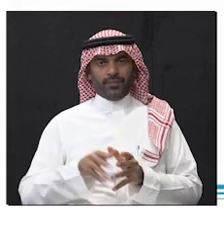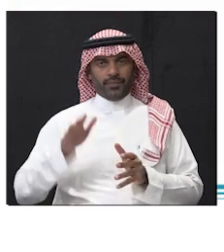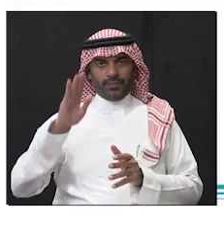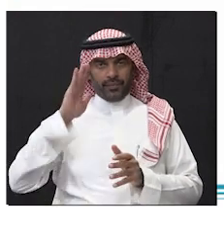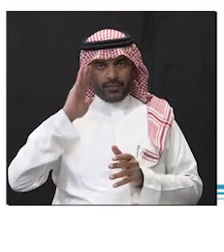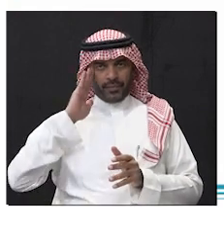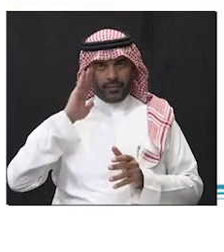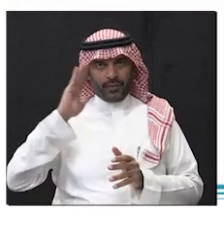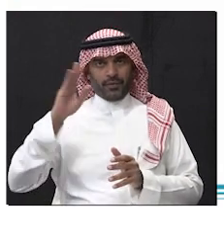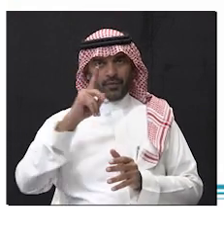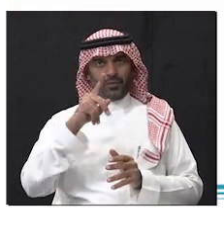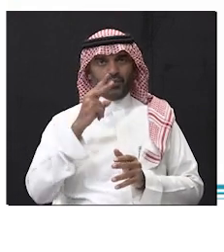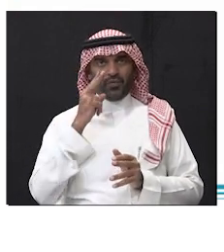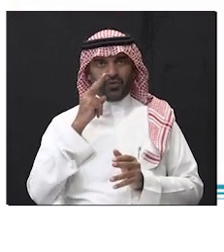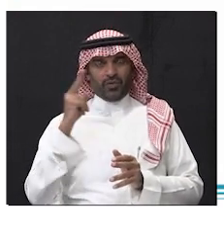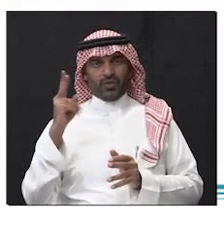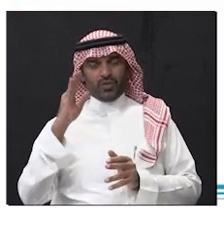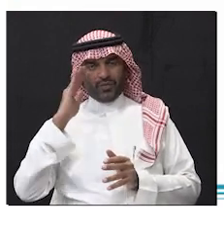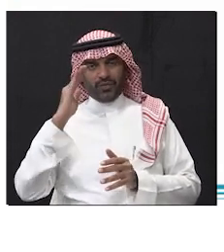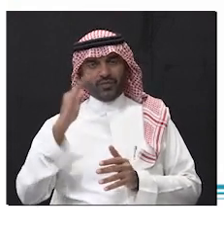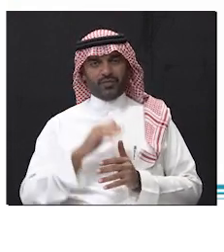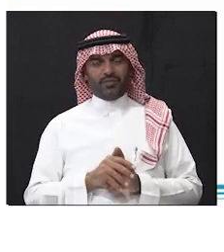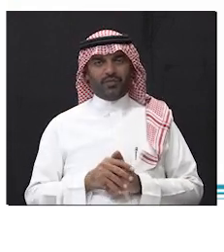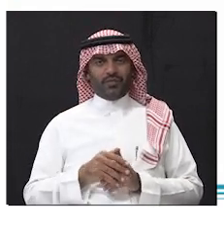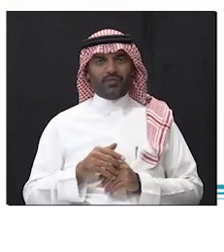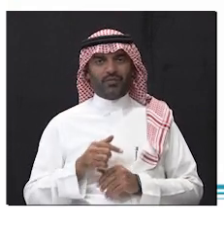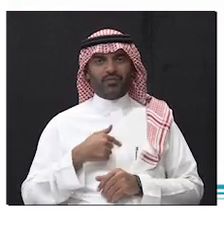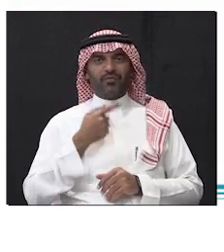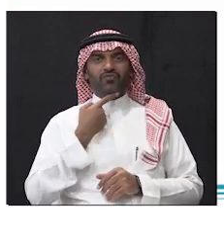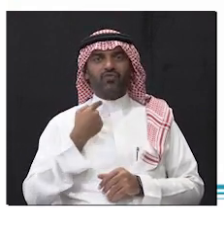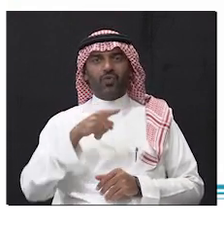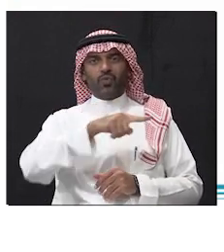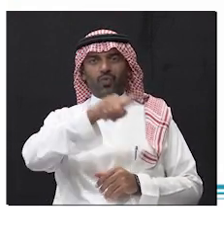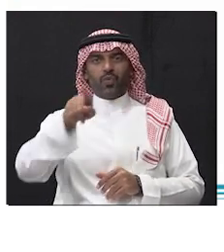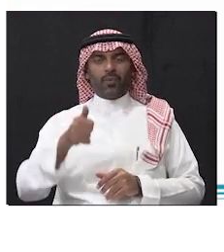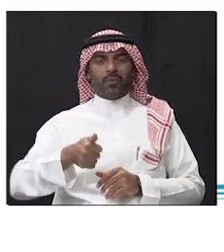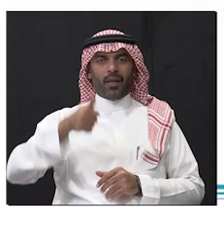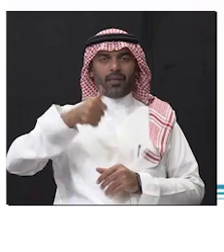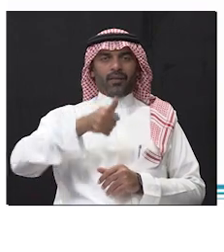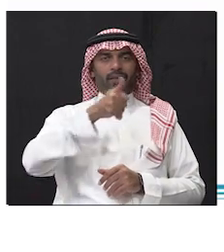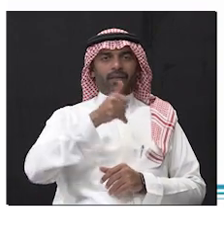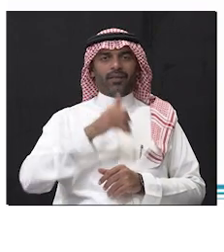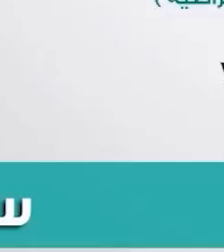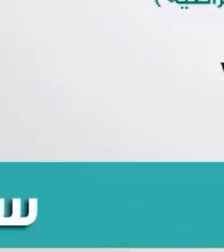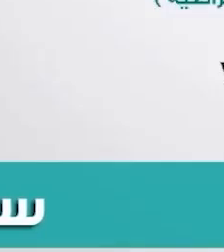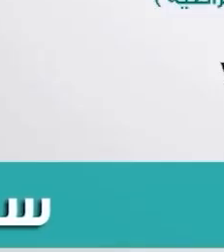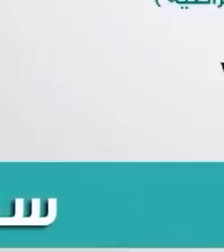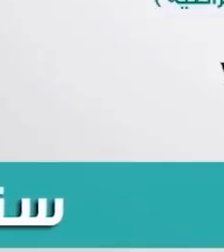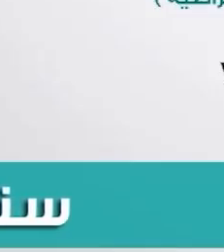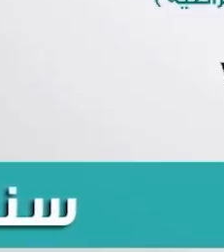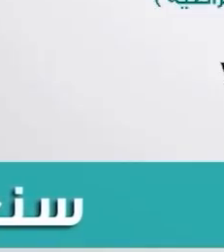شكرا لكم أعزائي الطلاب لحسن الاستماع، وأتمنى لكم التوفيق والنجاح.